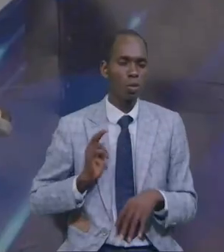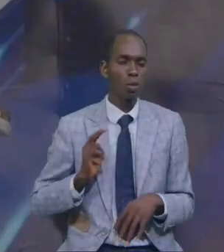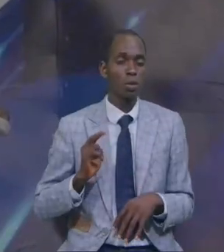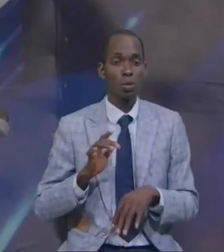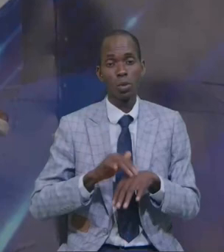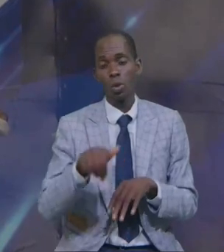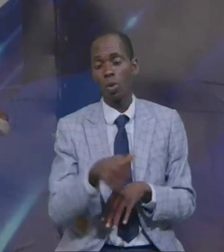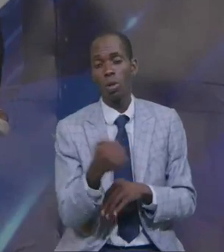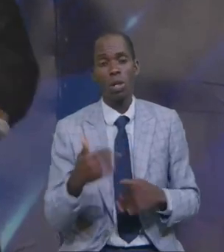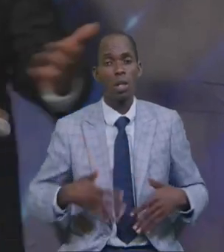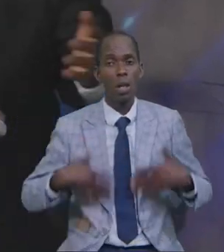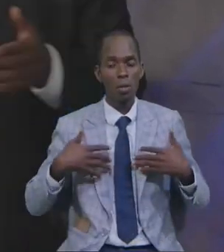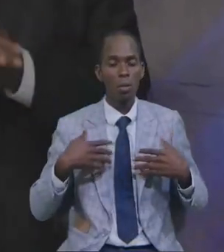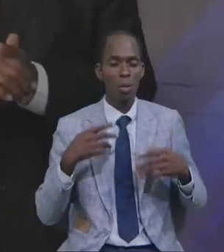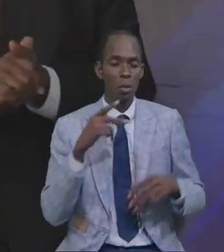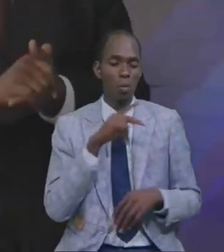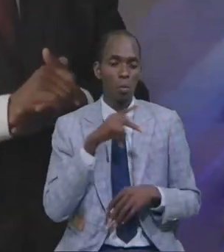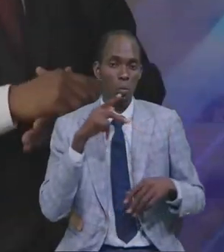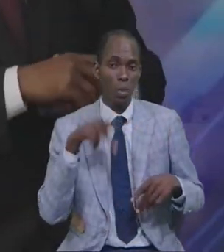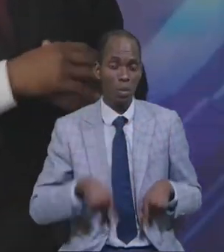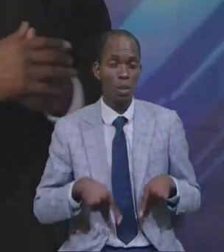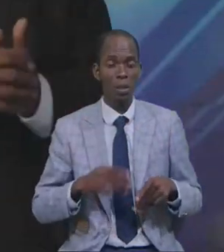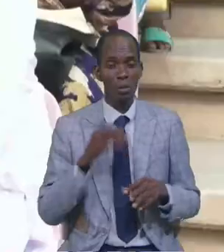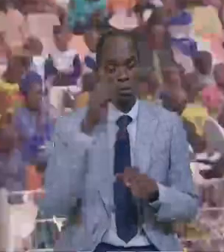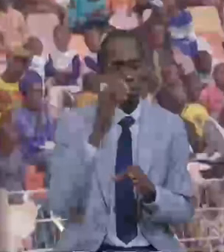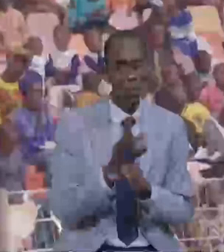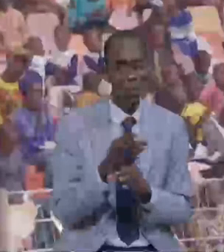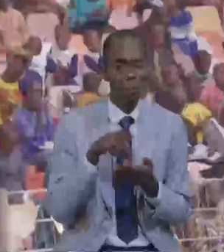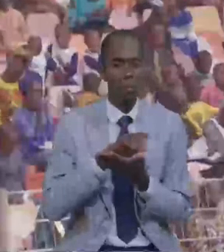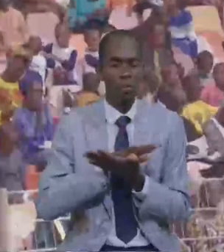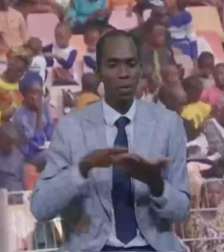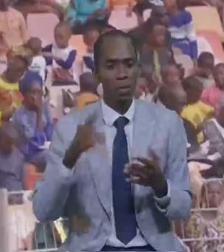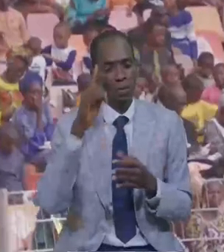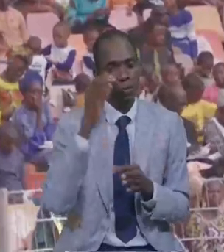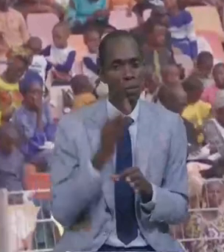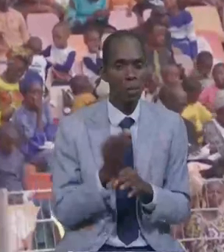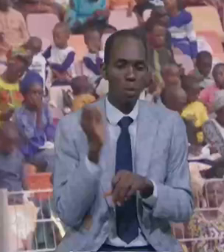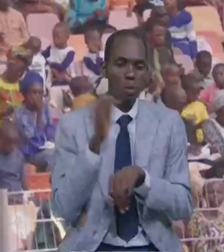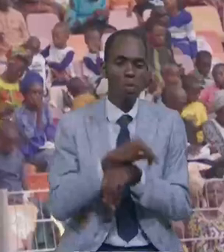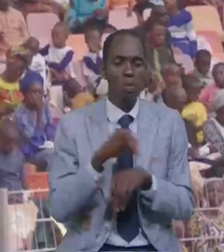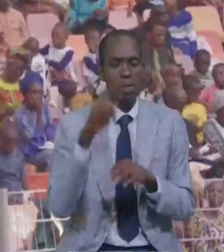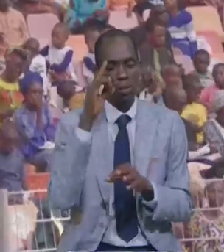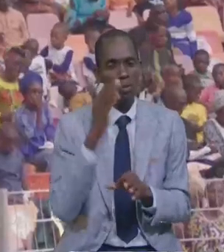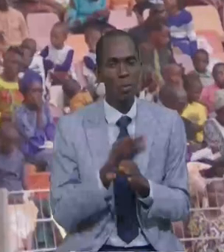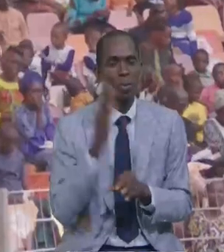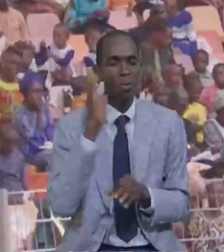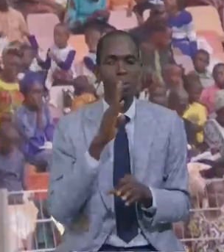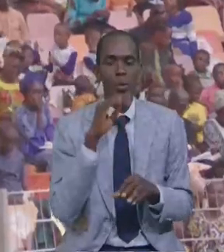foi dominante, sera en chacun de nous au nom de Jésus. Que Dieu vous bénisse.